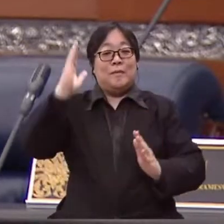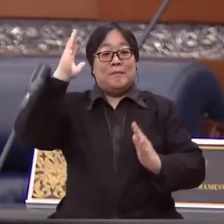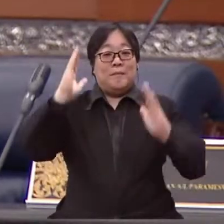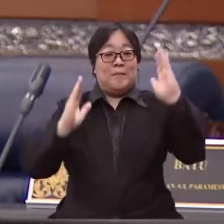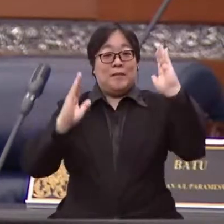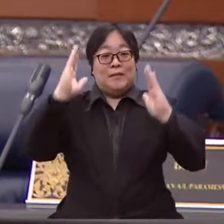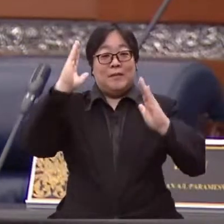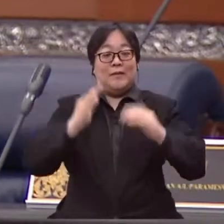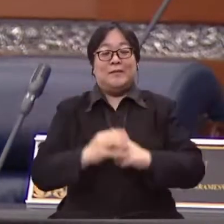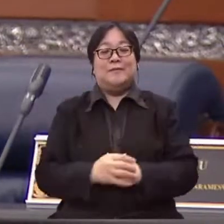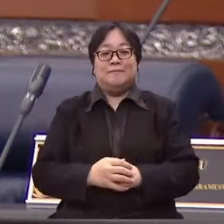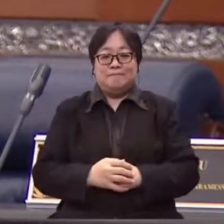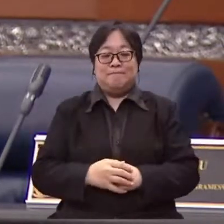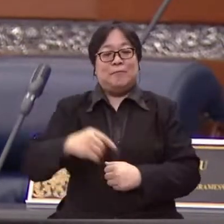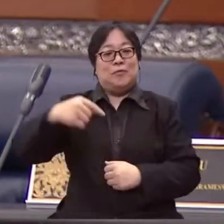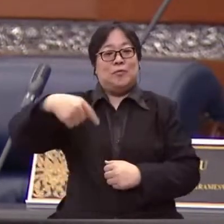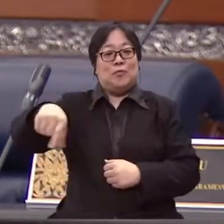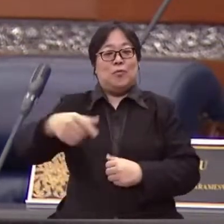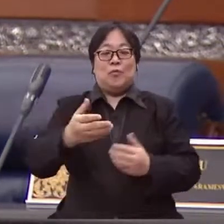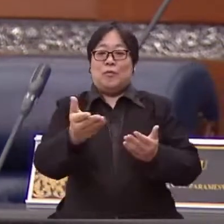dari segi